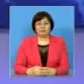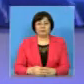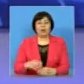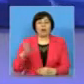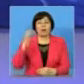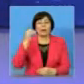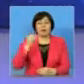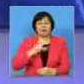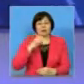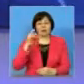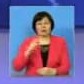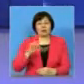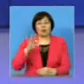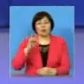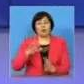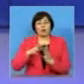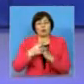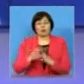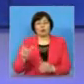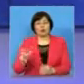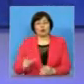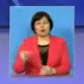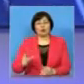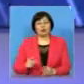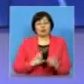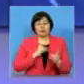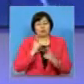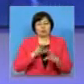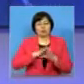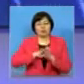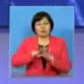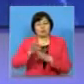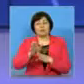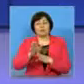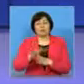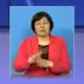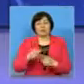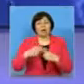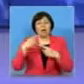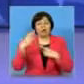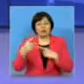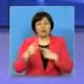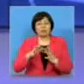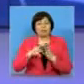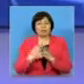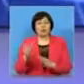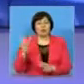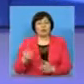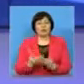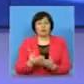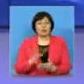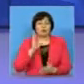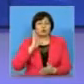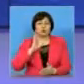Байгайын ауданына қарасты Оймауыт елді мекенінде тұрғындардың талап тілегі рет-ретмен орындалып жатыр. Шалғай жатқан ауыл адамдар бұған дейін құдықтың